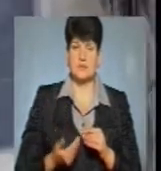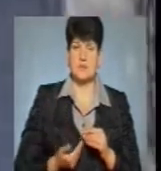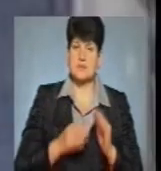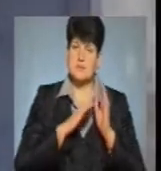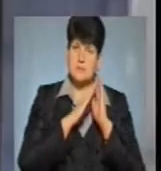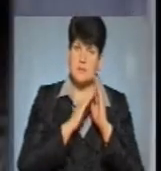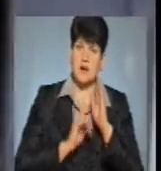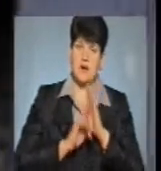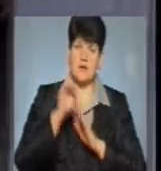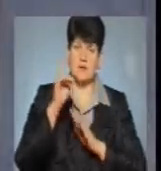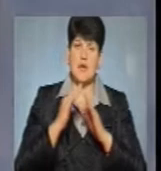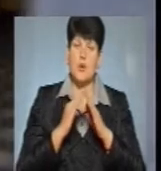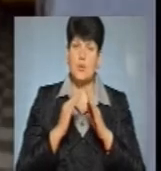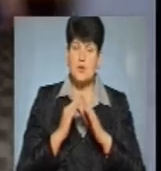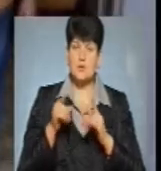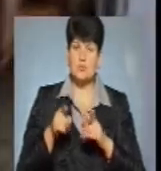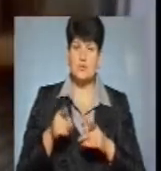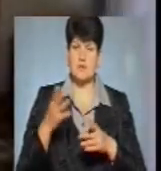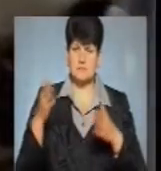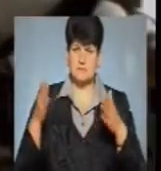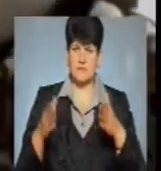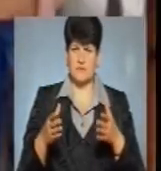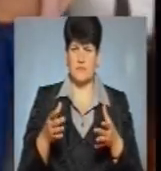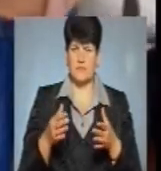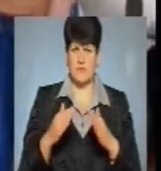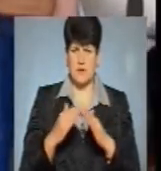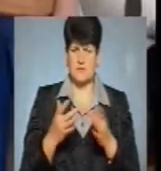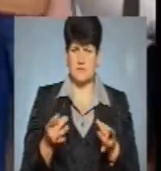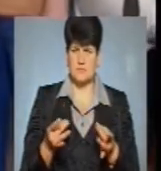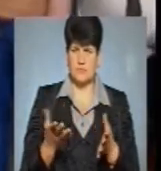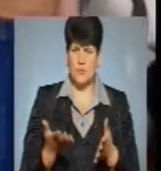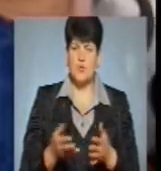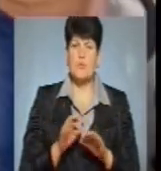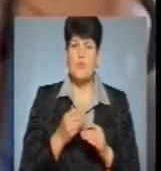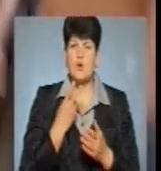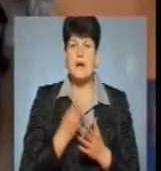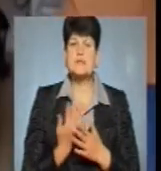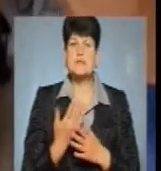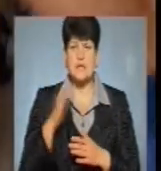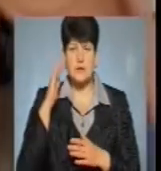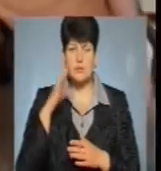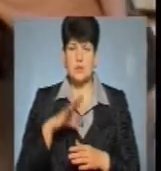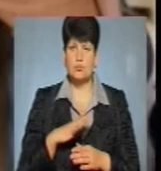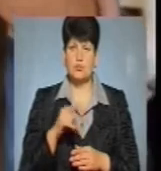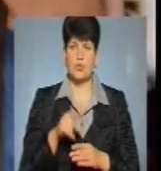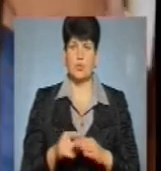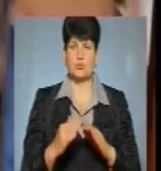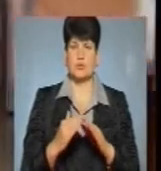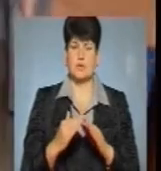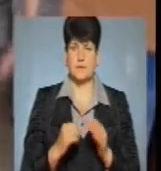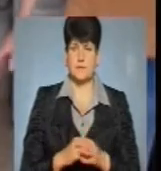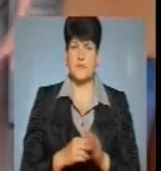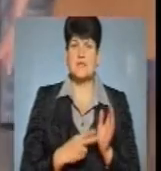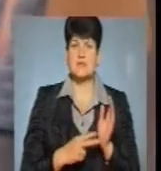Речі звідти ще не зносив, бо на стінах і досі цвіль, в хаті волога. Показує, скільки води під час паводку було в його будинку.